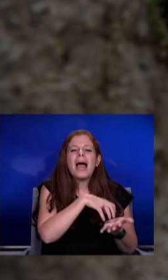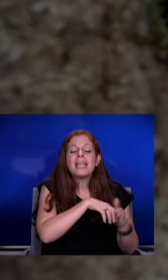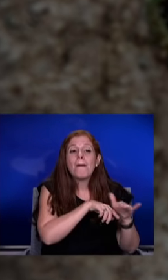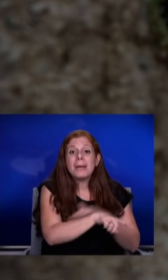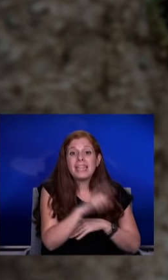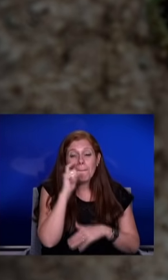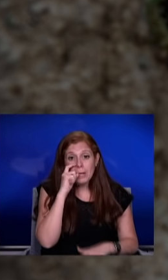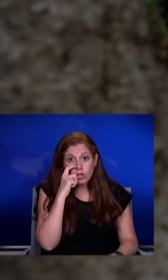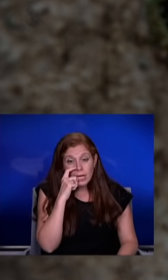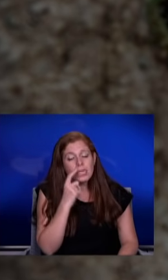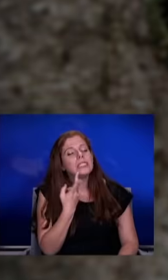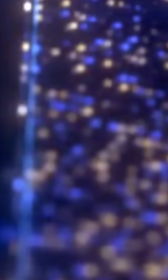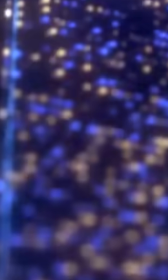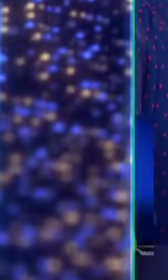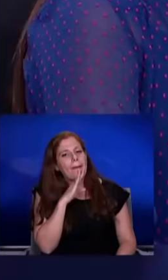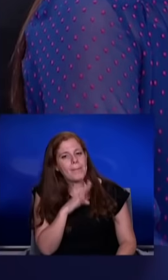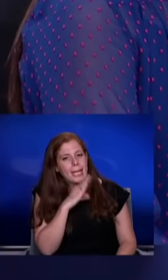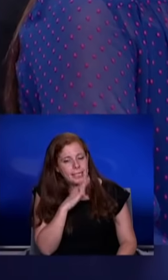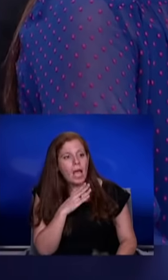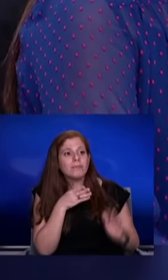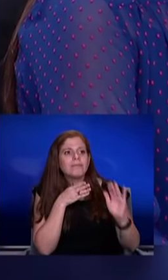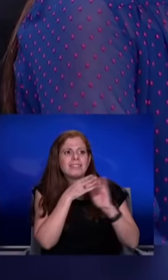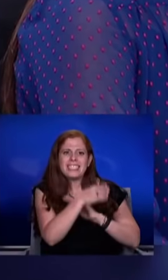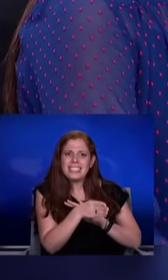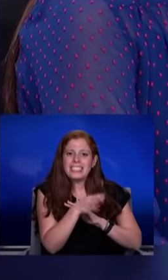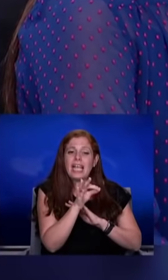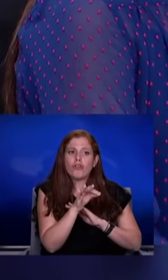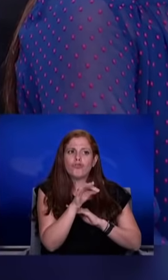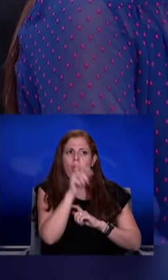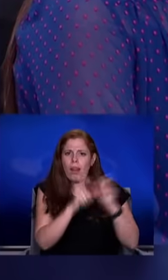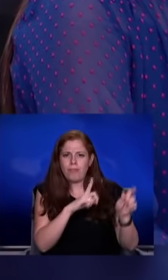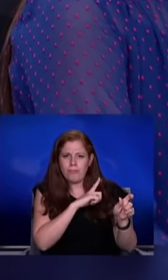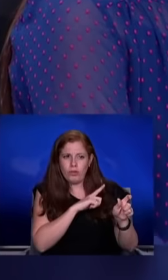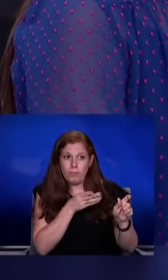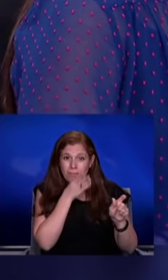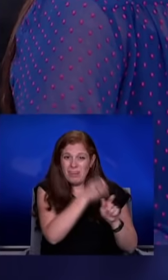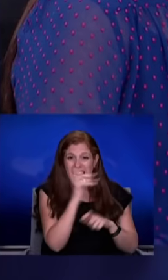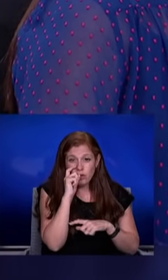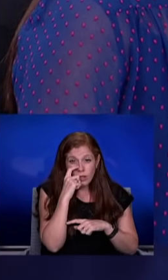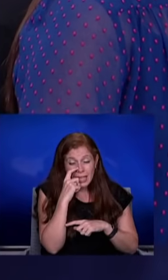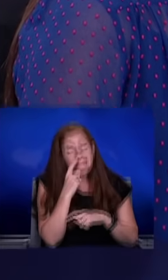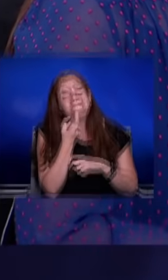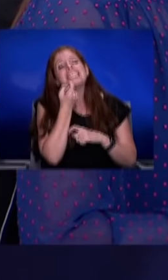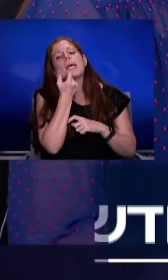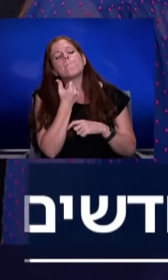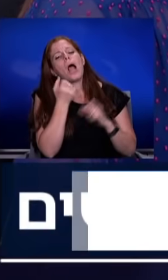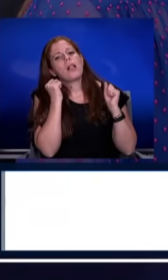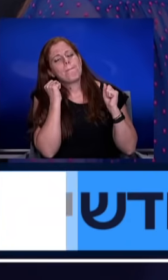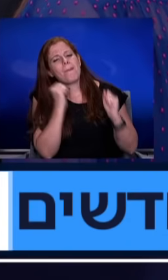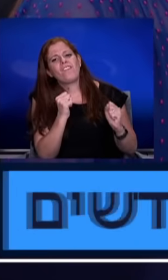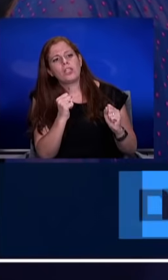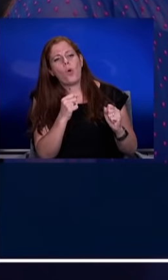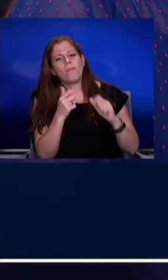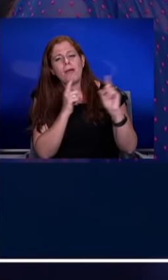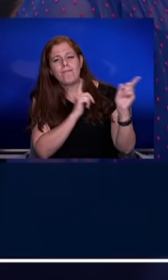הופך את העסק למורכב יותר. כניסה גלויה של כוחות הביטחון למחנה הפליטים בג'נין תלווה כמעט בוודאות בחילופי